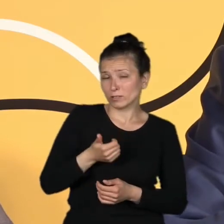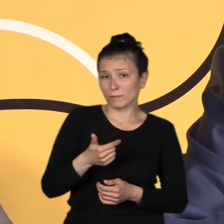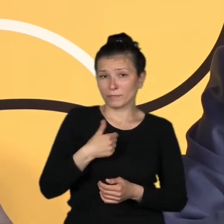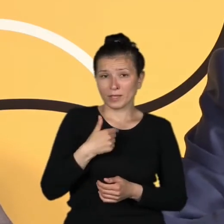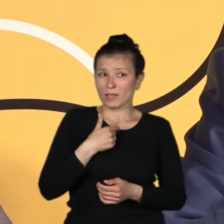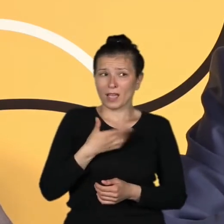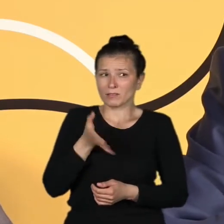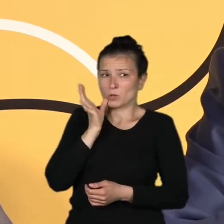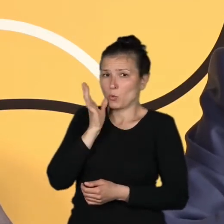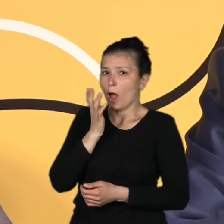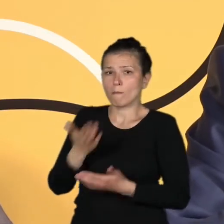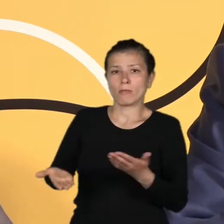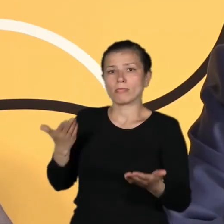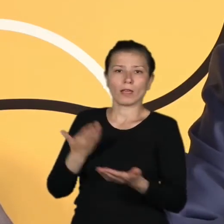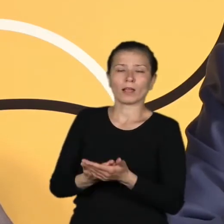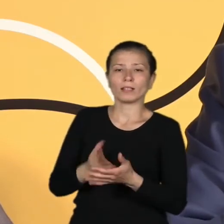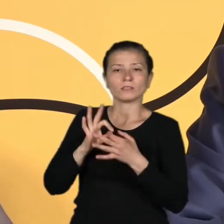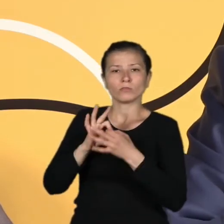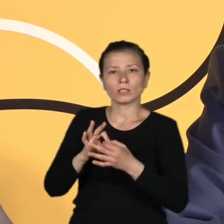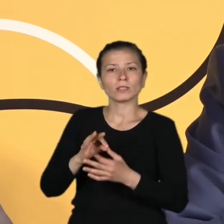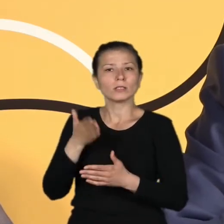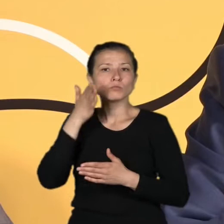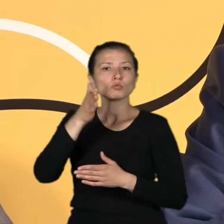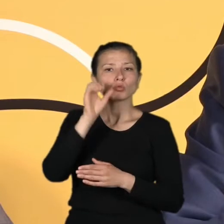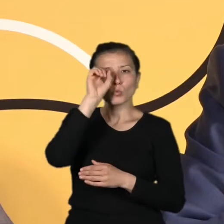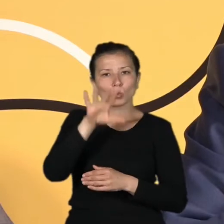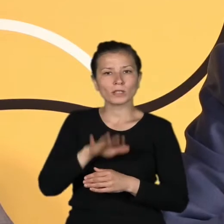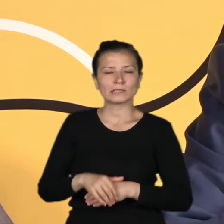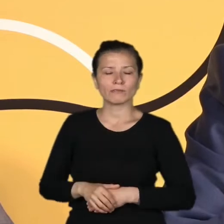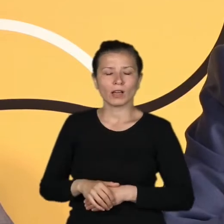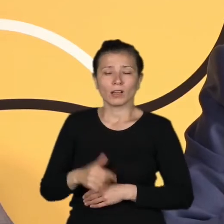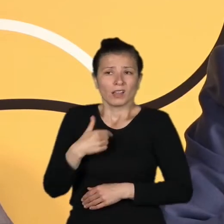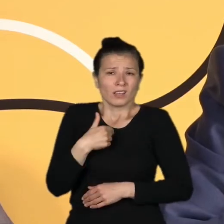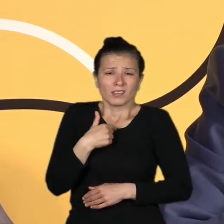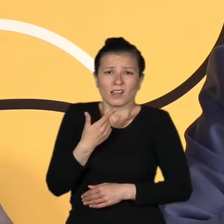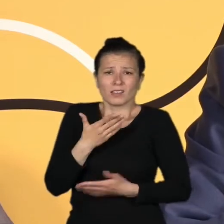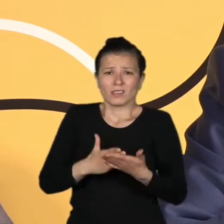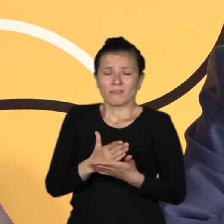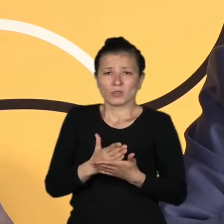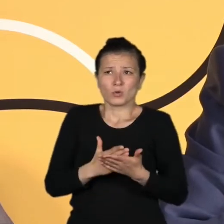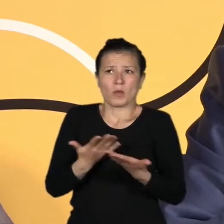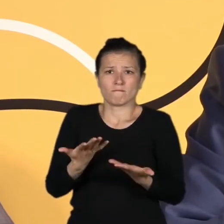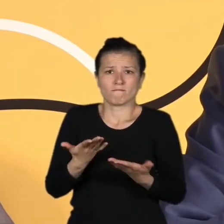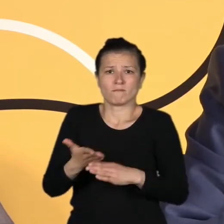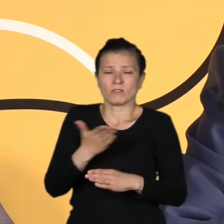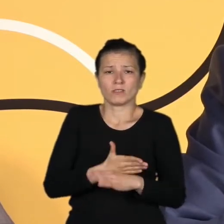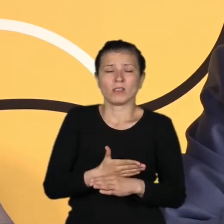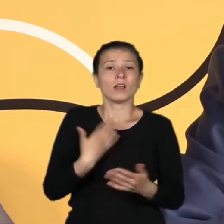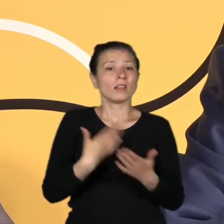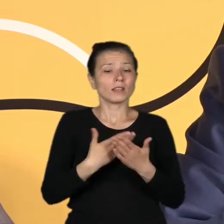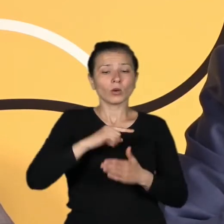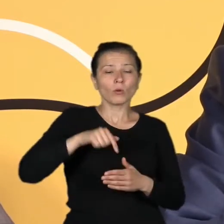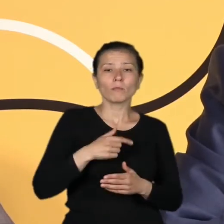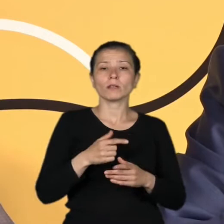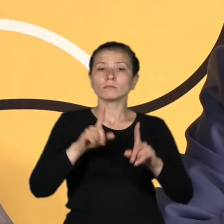tych deklaracji dotyczących przyszłości górnictwa i nie wierzyłem w nie. I dlatego rozpoczęliśmy